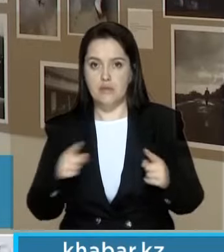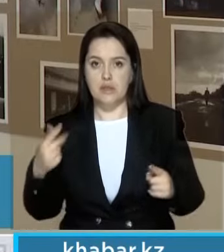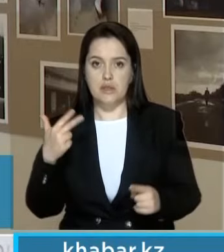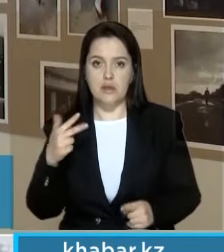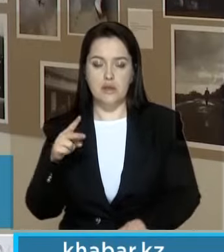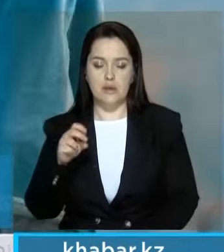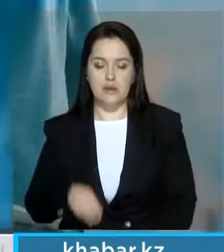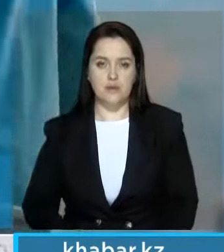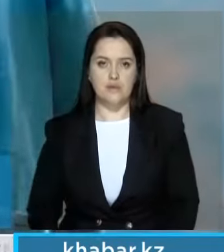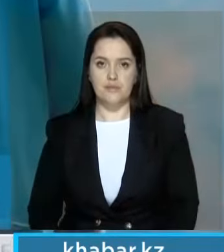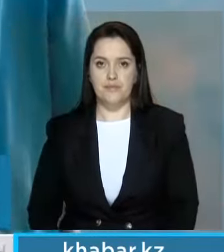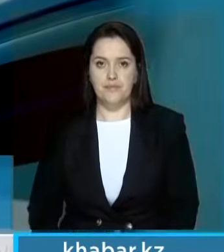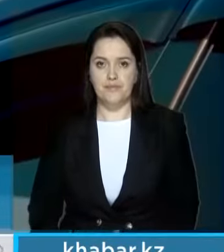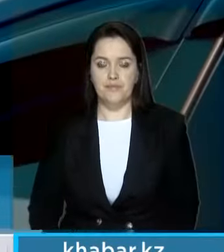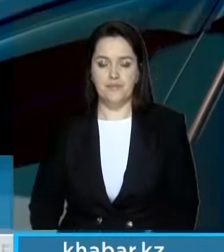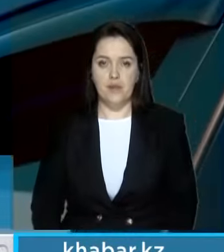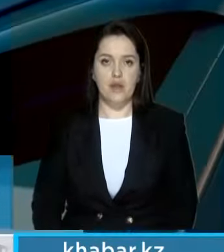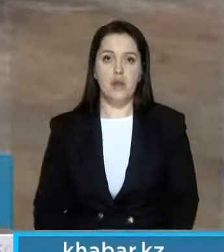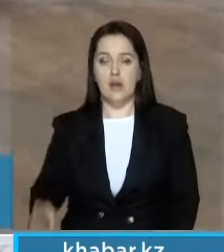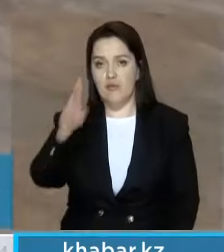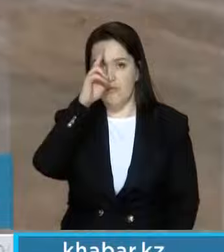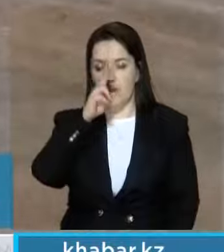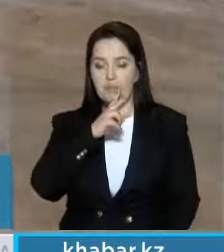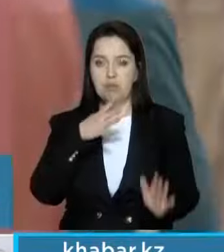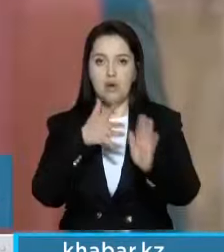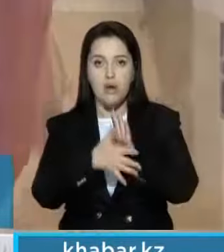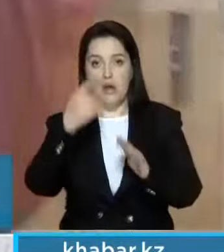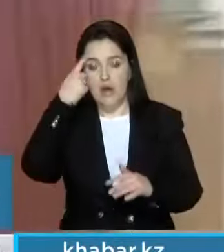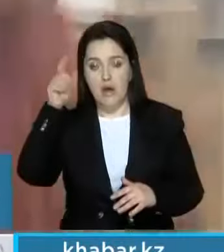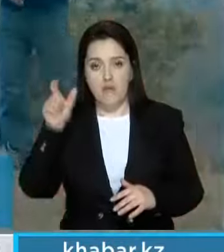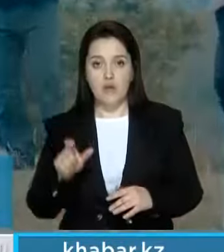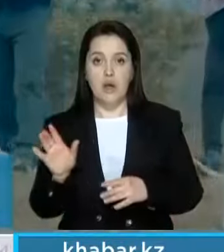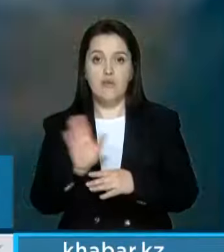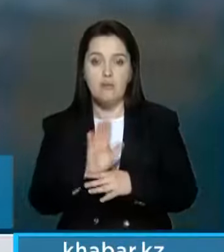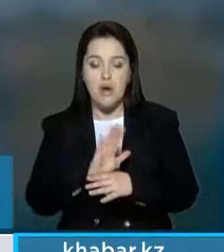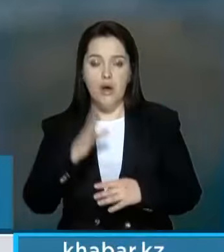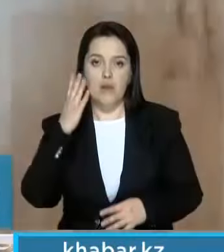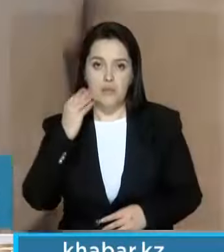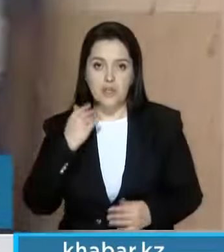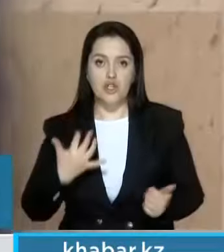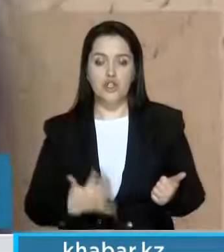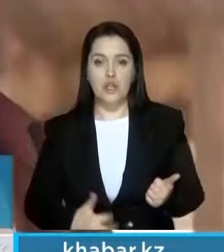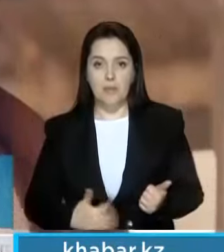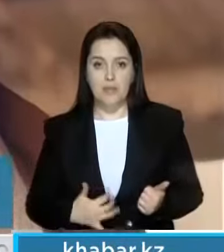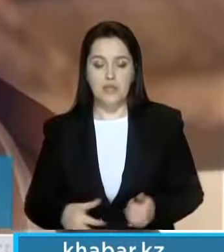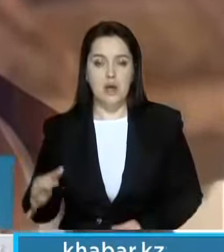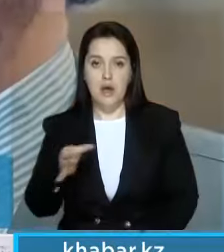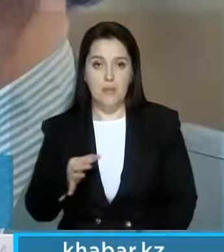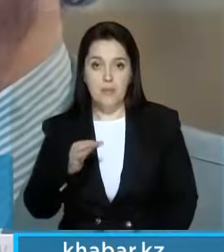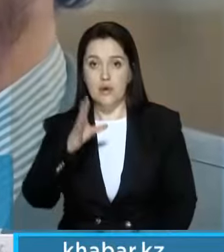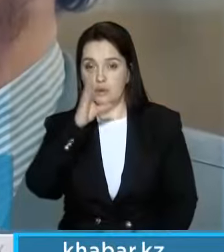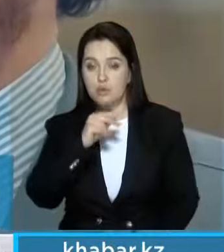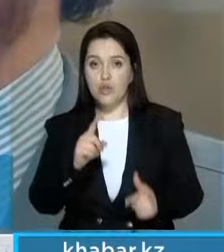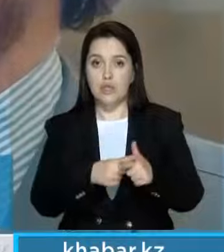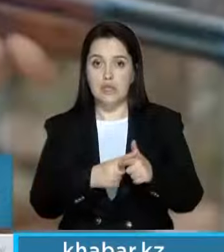30 лет. Съемочный процесс занял 2 месяца. Авторы фильма снимали в Алматы, Жамбылской и Алматинской областях. Сможет ли герой сериала